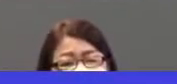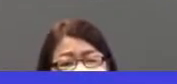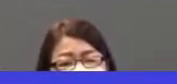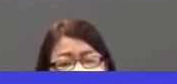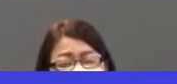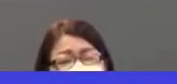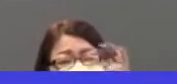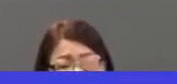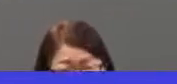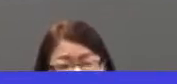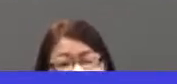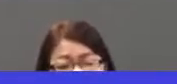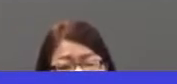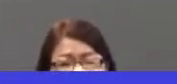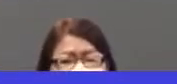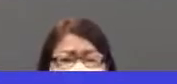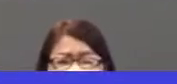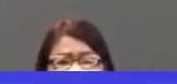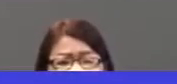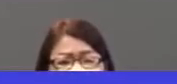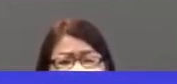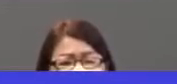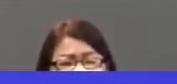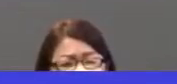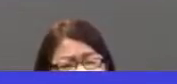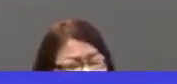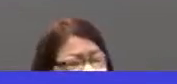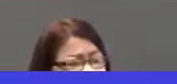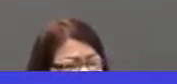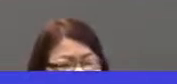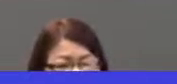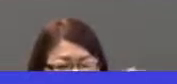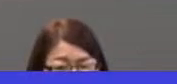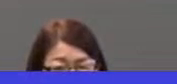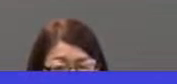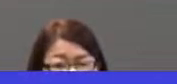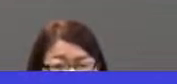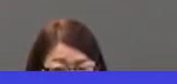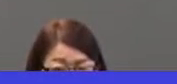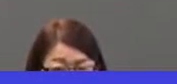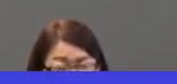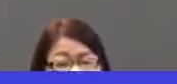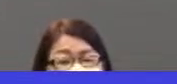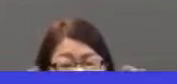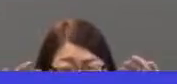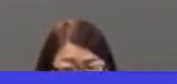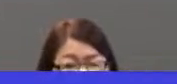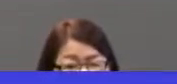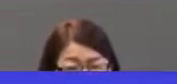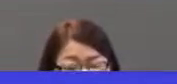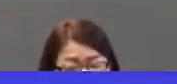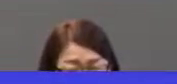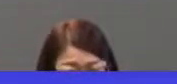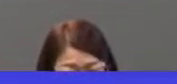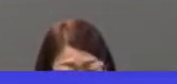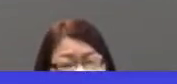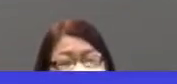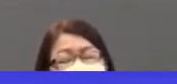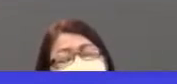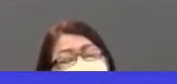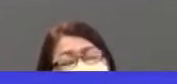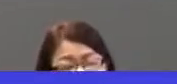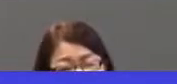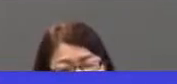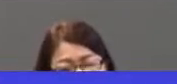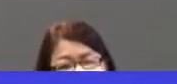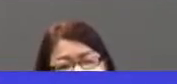แล้วก็ถูกควบคุมตัวไว้แล้วนะคุณสุนทรทางจังหวัดปราจีนบุรียังไม่ได้พิจารณาเรื่องการถอดถอนคุณสุนทร